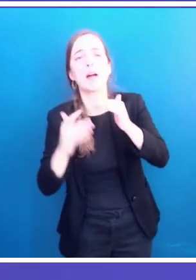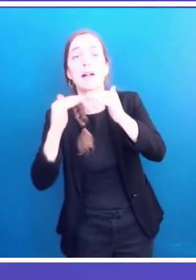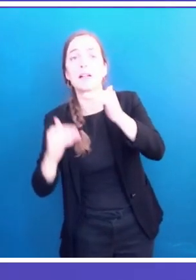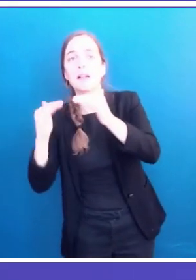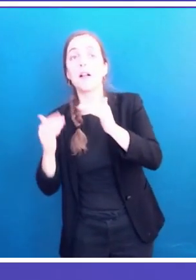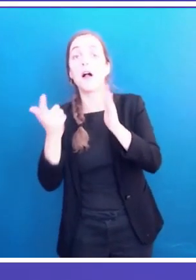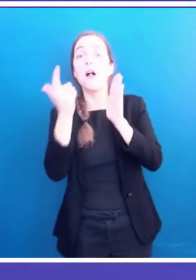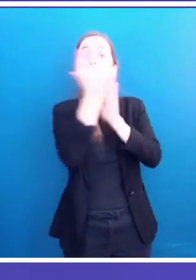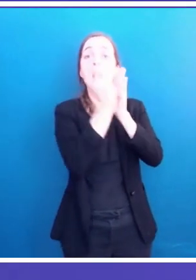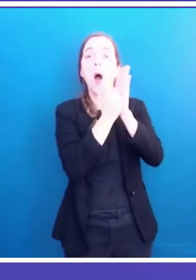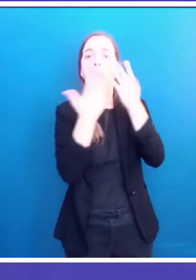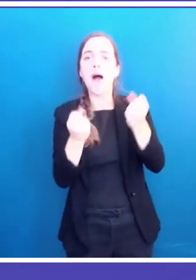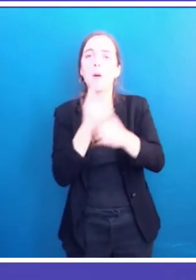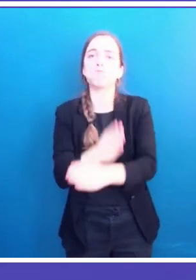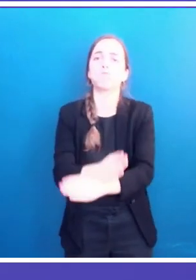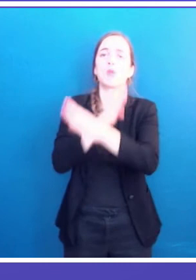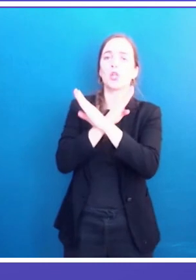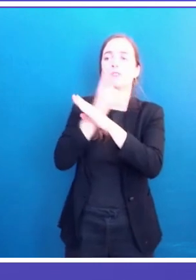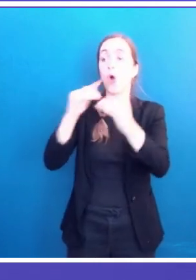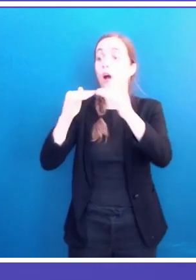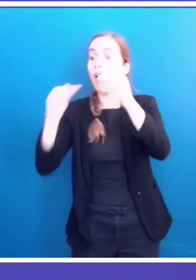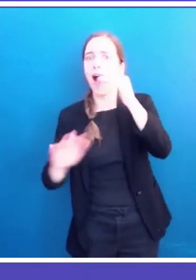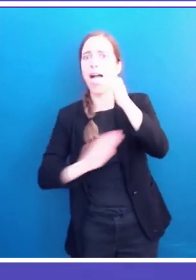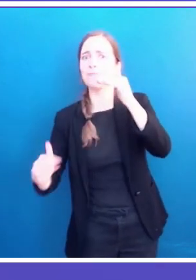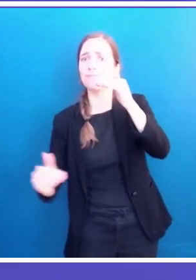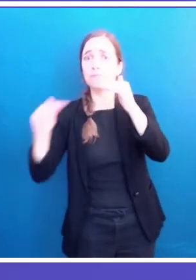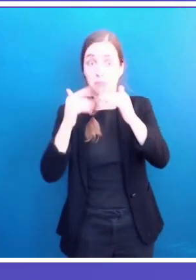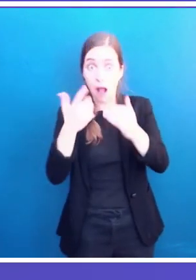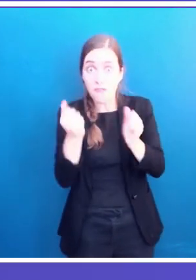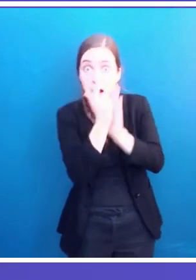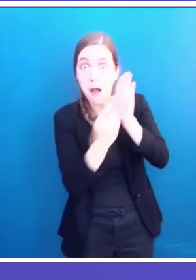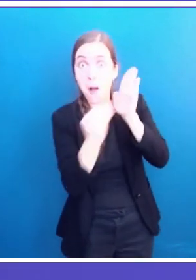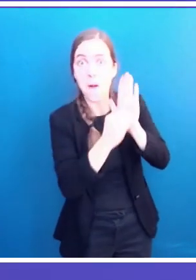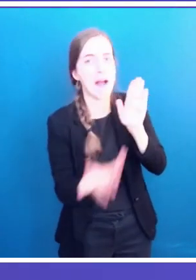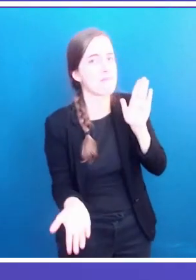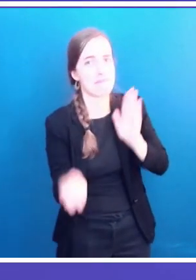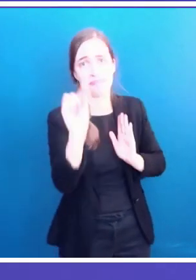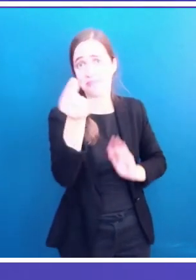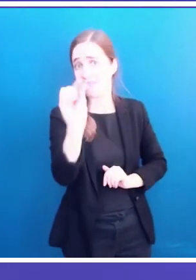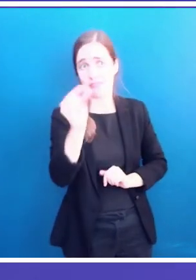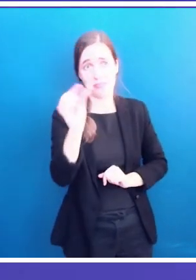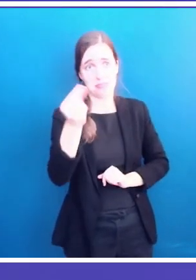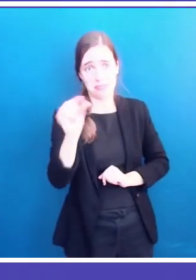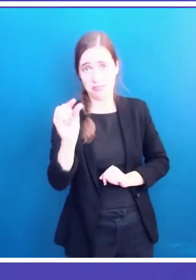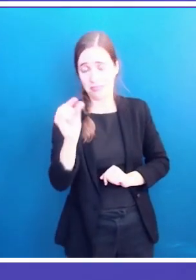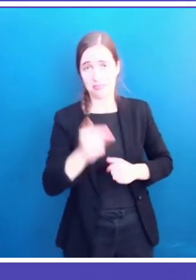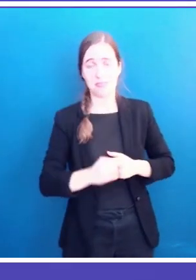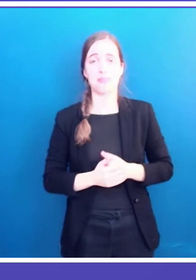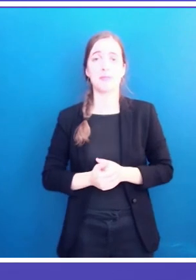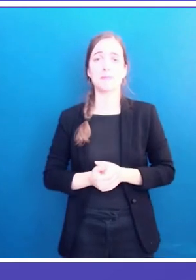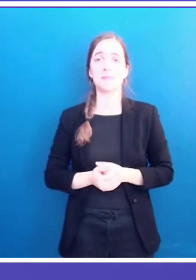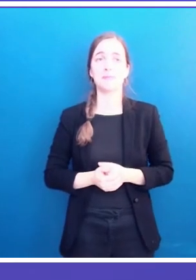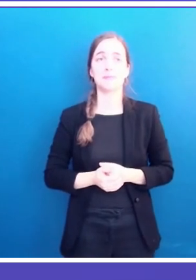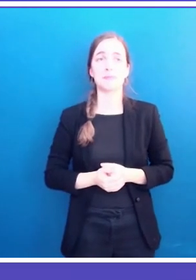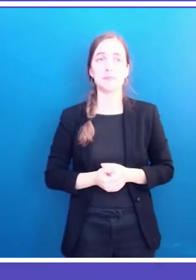في معظم الحالات لديها قوانين. نادرا ما نجد بلدان ليس فيها قوانين بهذا الشأن، ومعظمها